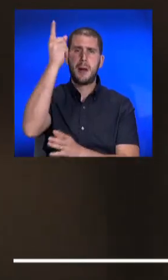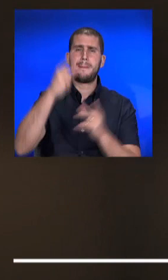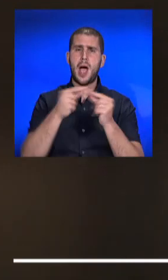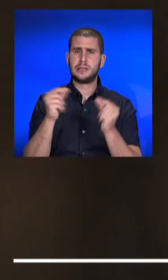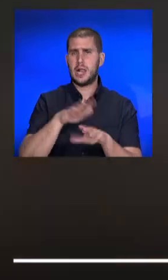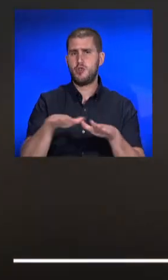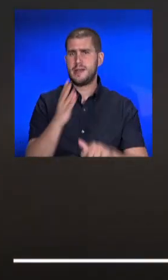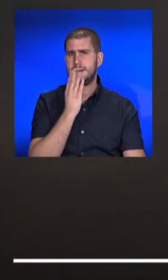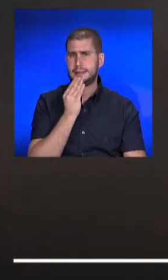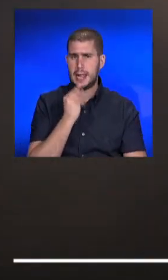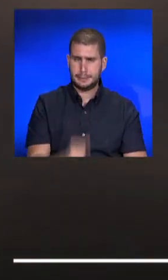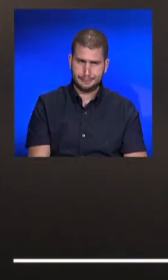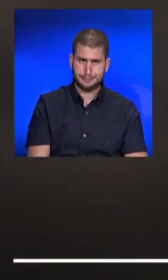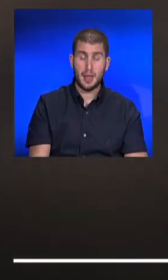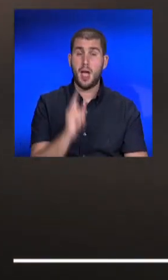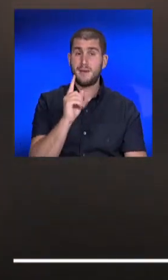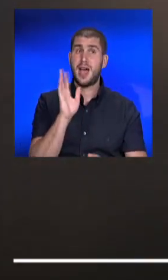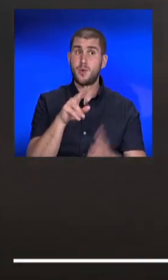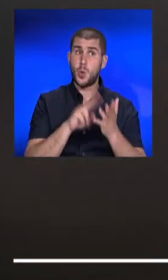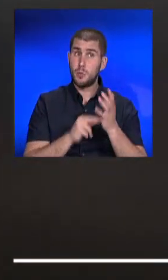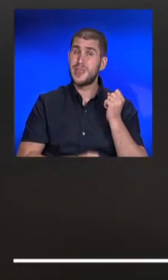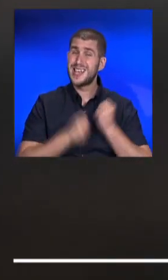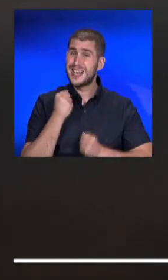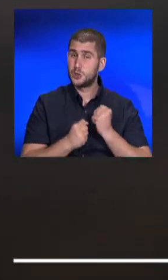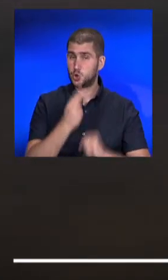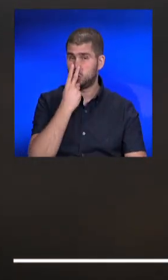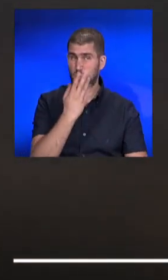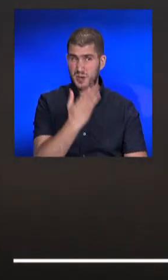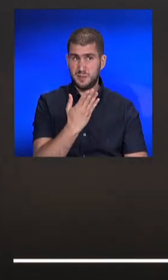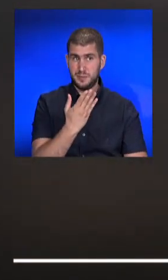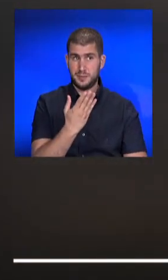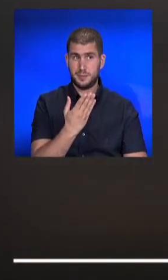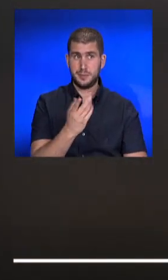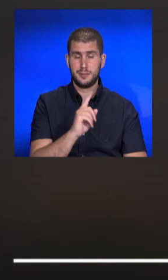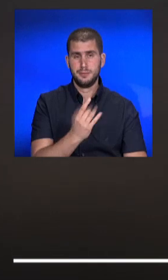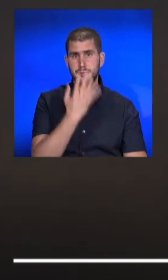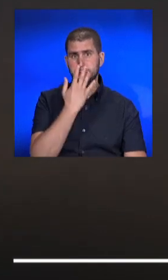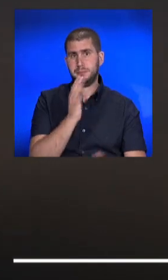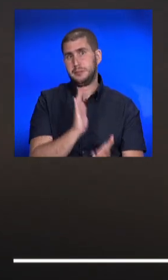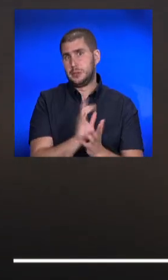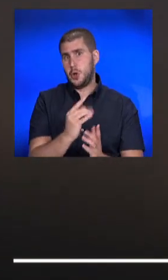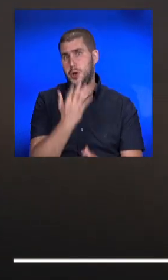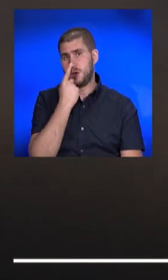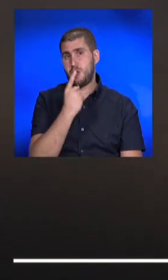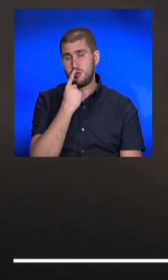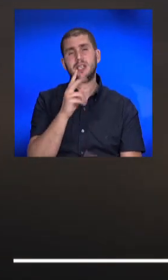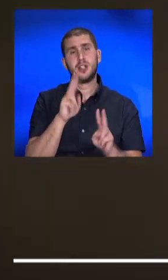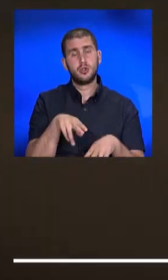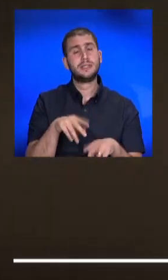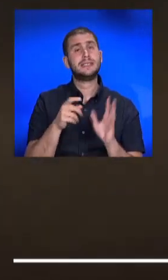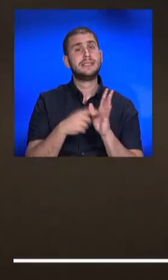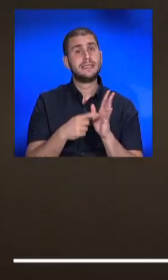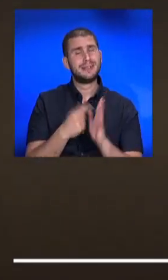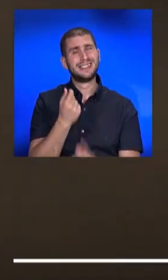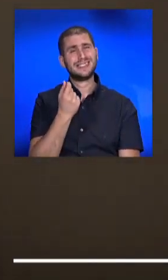ישראל. אבל למרות התמונות הקשות האלה, ועוד בלי להריח את הריח הנורא הזה של העשן, יש גם סיבה